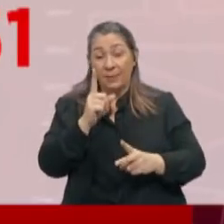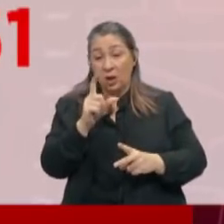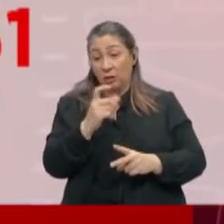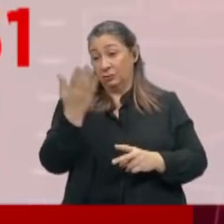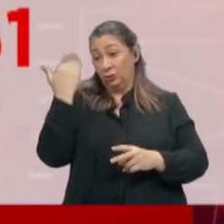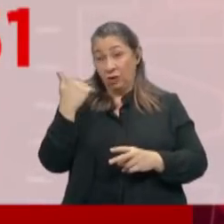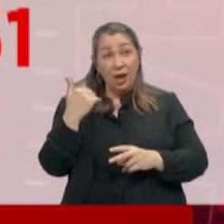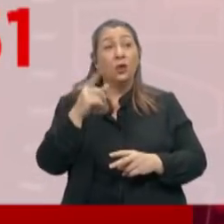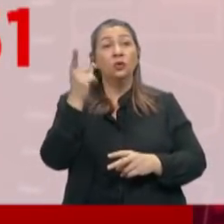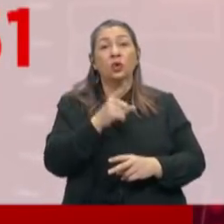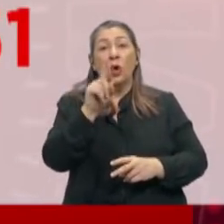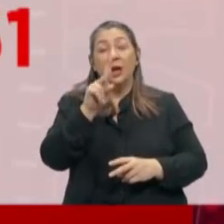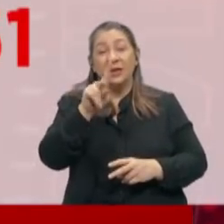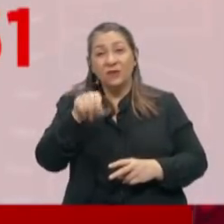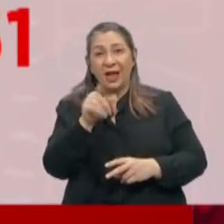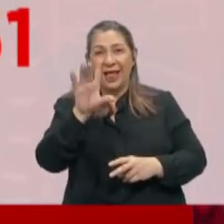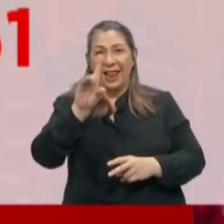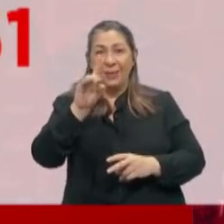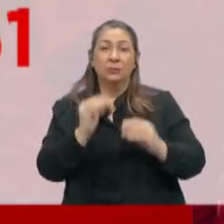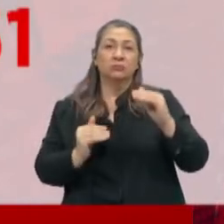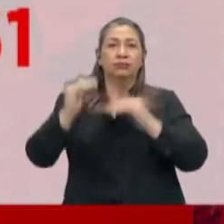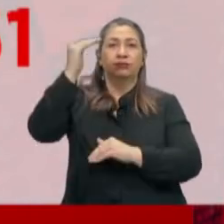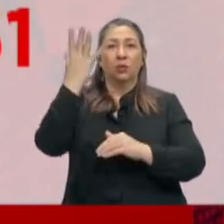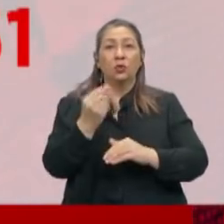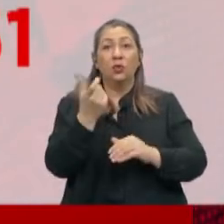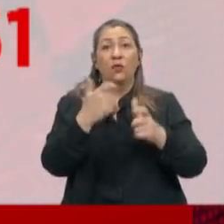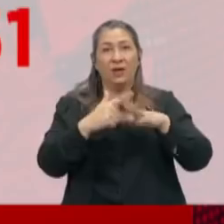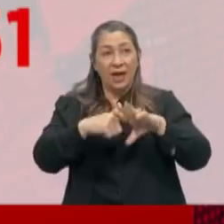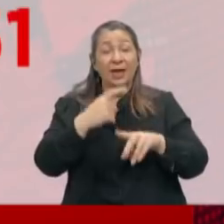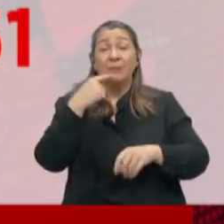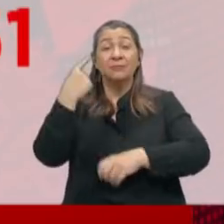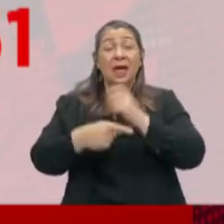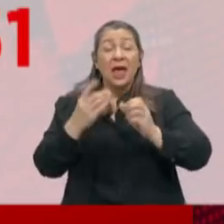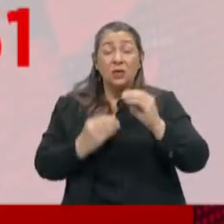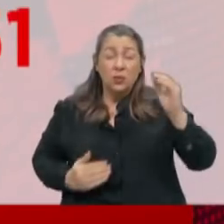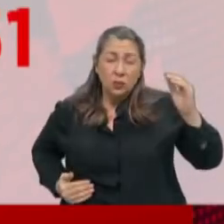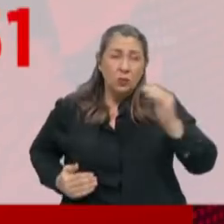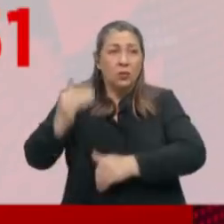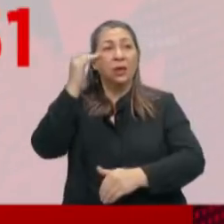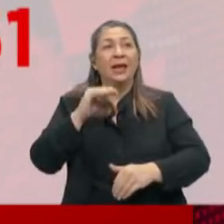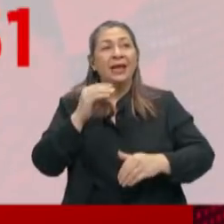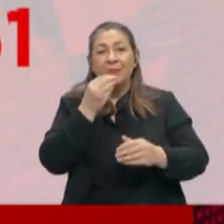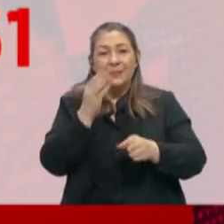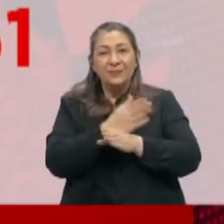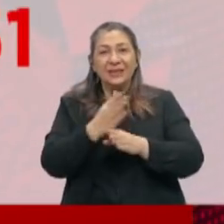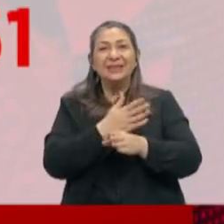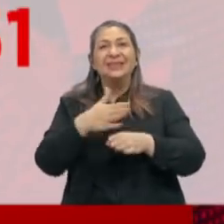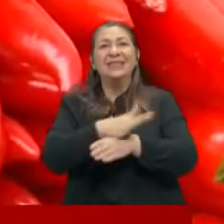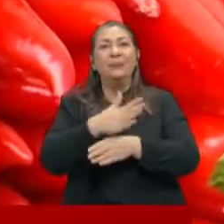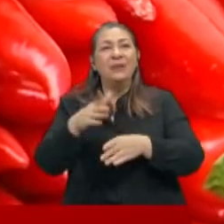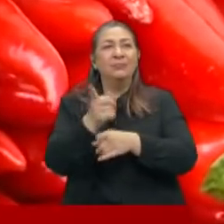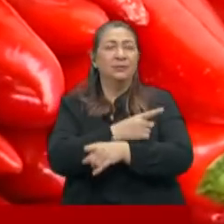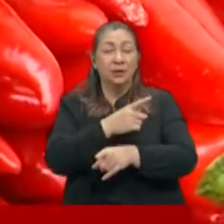önceki aya göre %12,51 artış var üfede. Yıllık bazda en fazla yükseliş lifli bitkiler yani